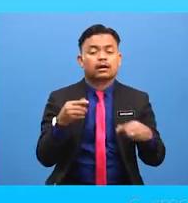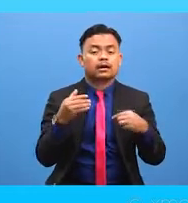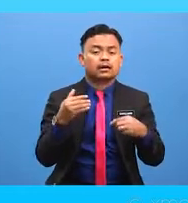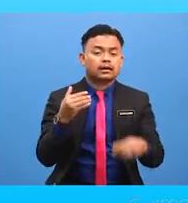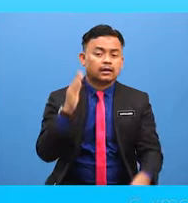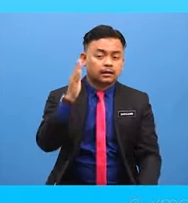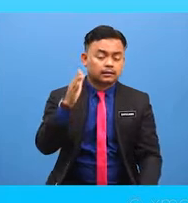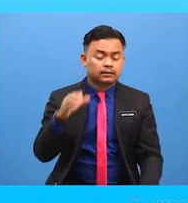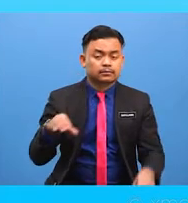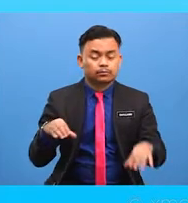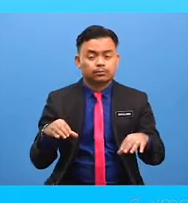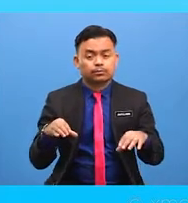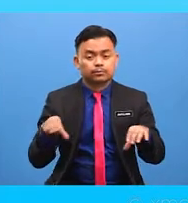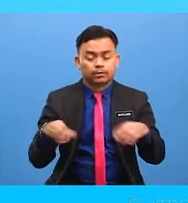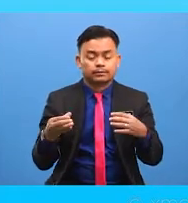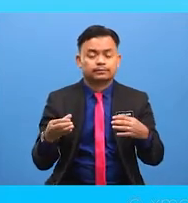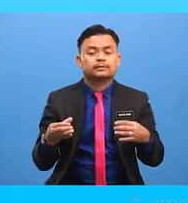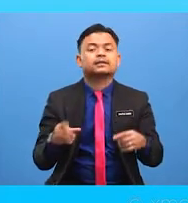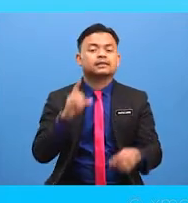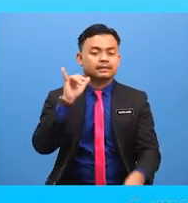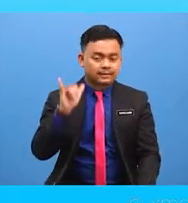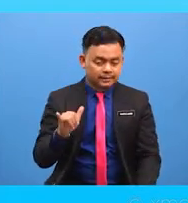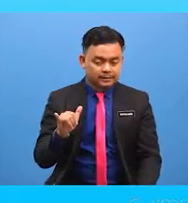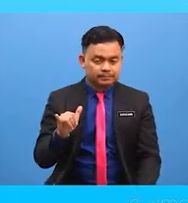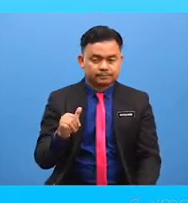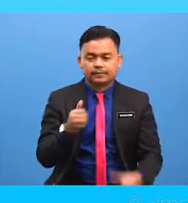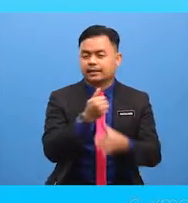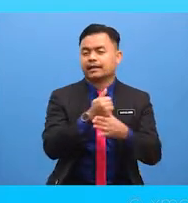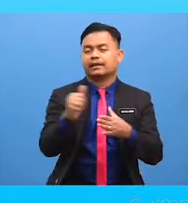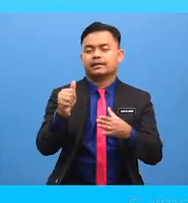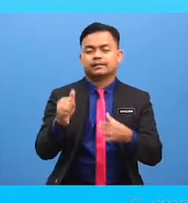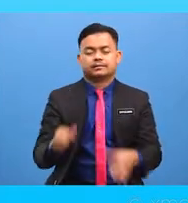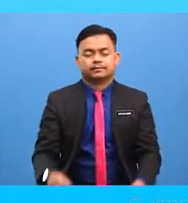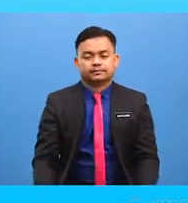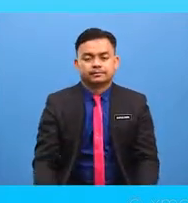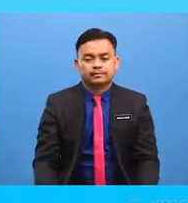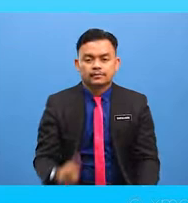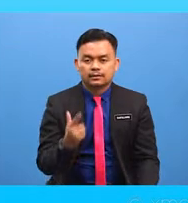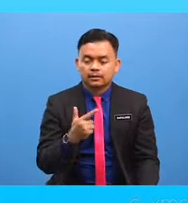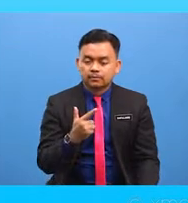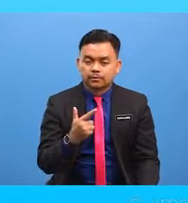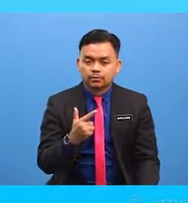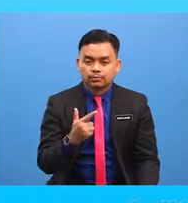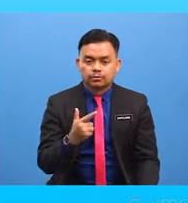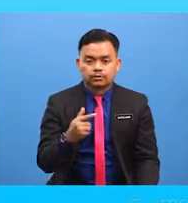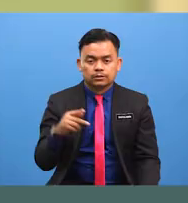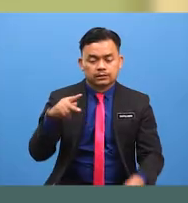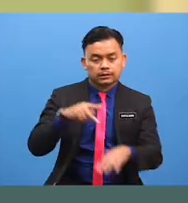balas dengan mengelak ke tepi. Mengapa kamu tidak membiarkan sahaja badan kamu mengenai pasu